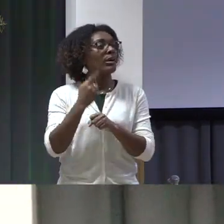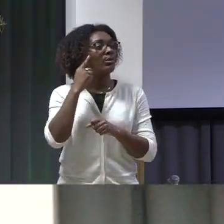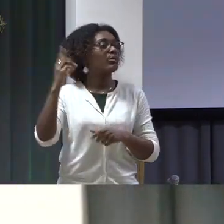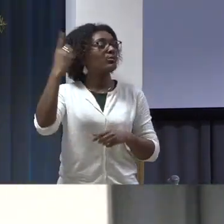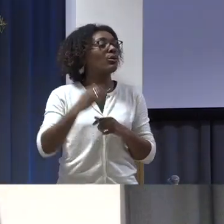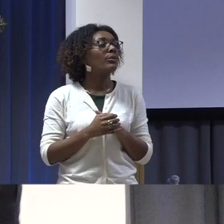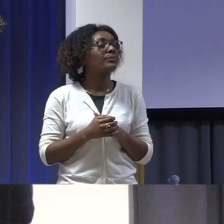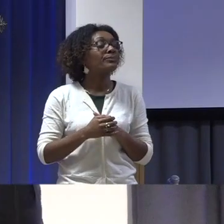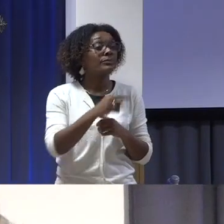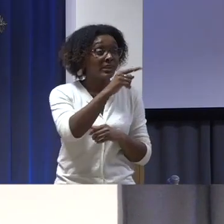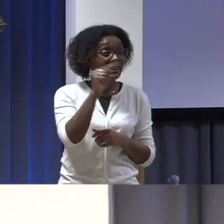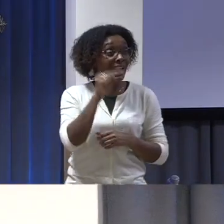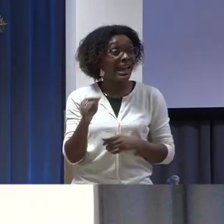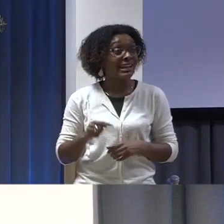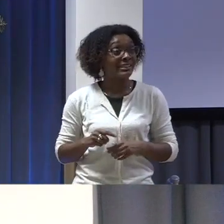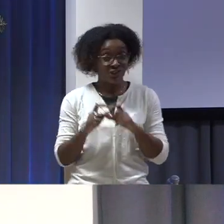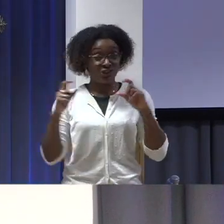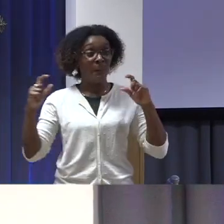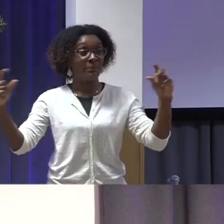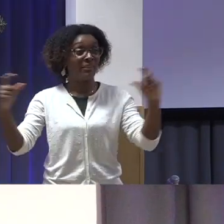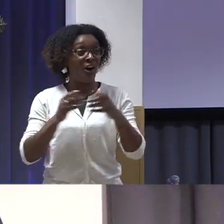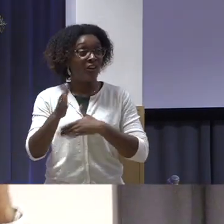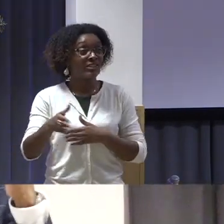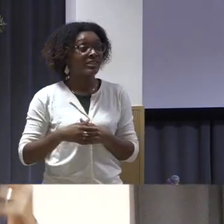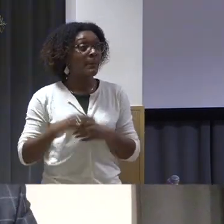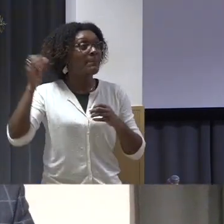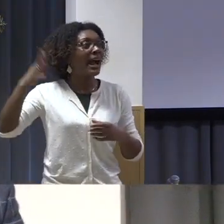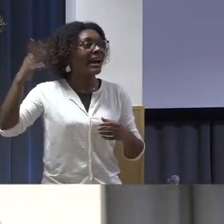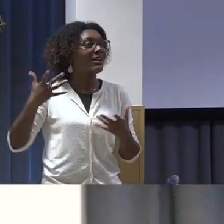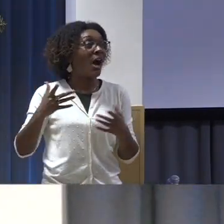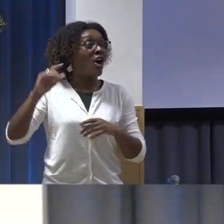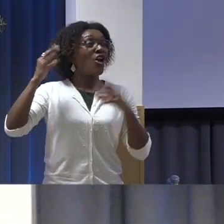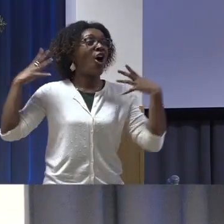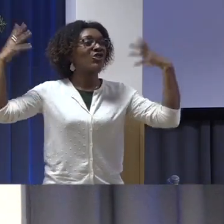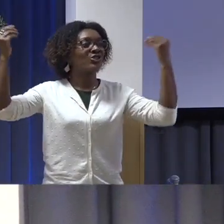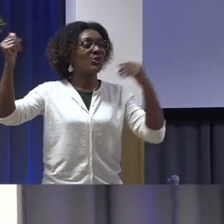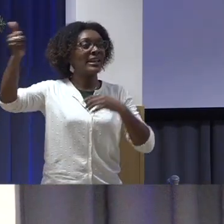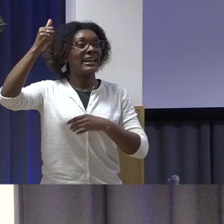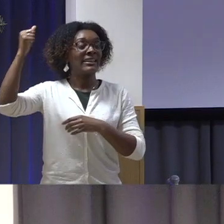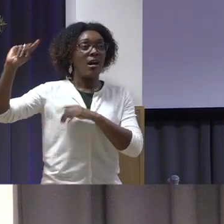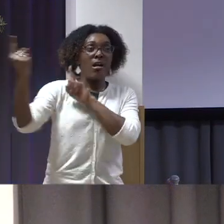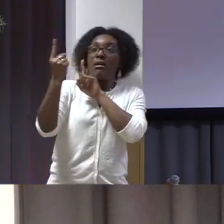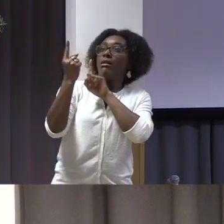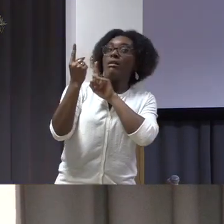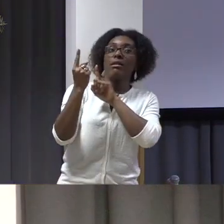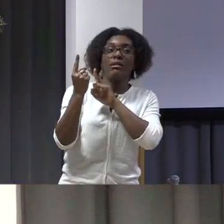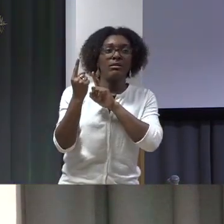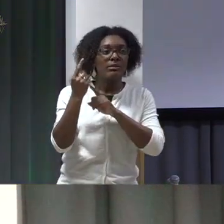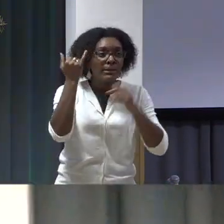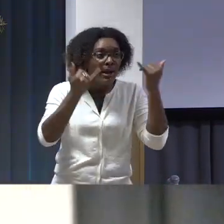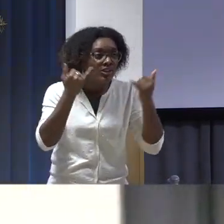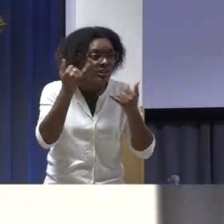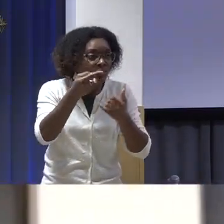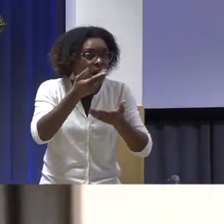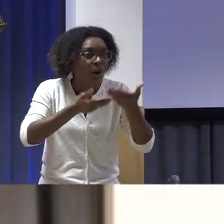temple le miracle vous faire voir lieu largeur éternel lui apparaît alors mettez vous à la place des ac a